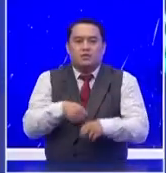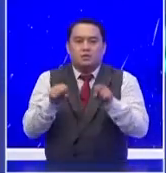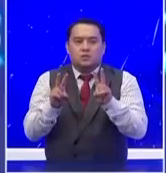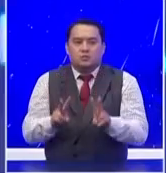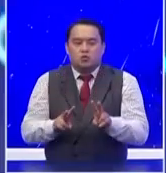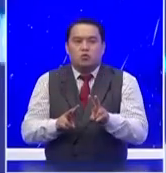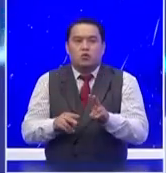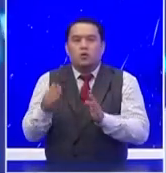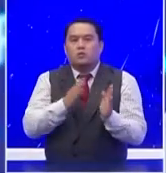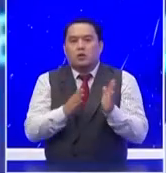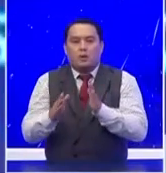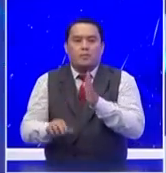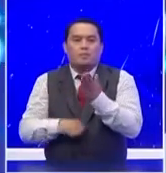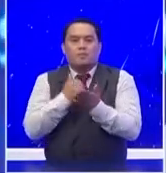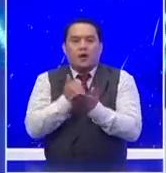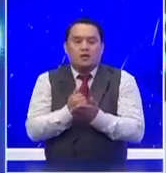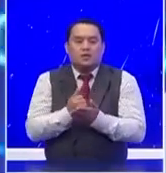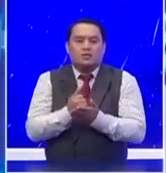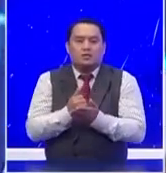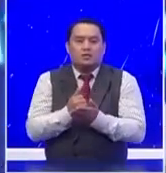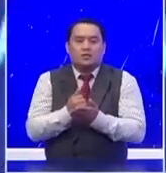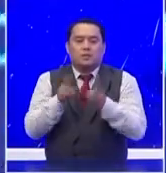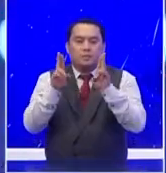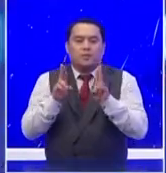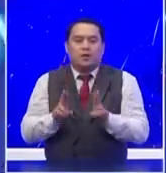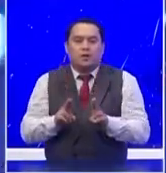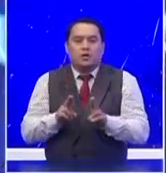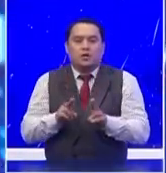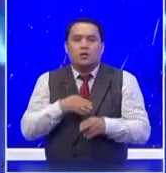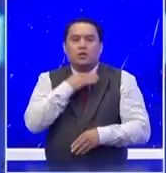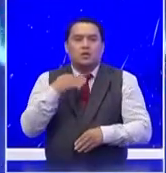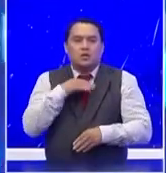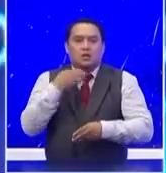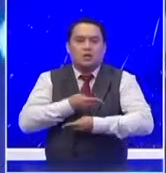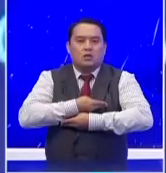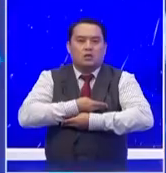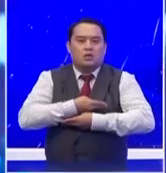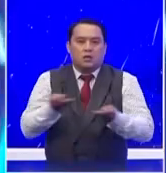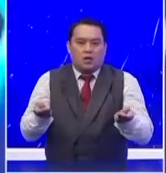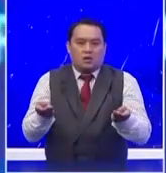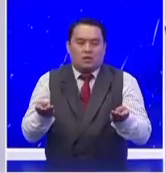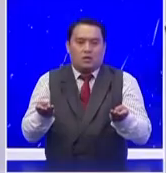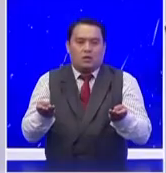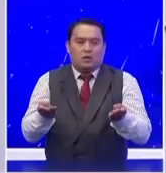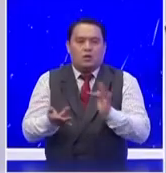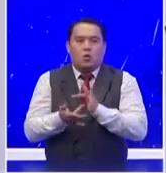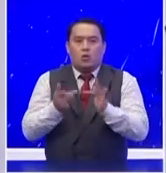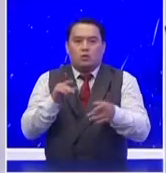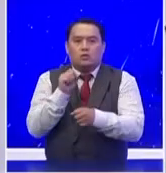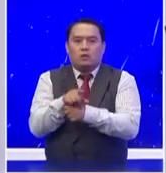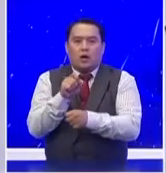бұл жүйенің басты ерекшелігі құрбандық еті түгелдей мұқтаж азаматтарға таратылады. Онлайн тапсырыс